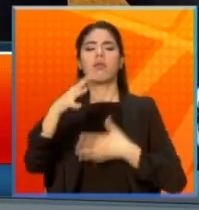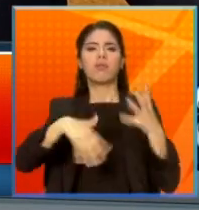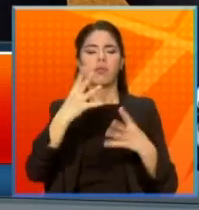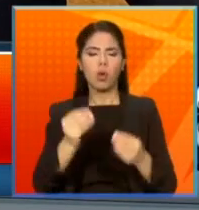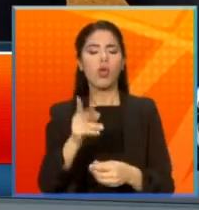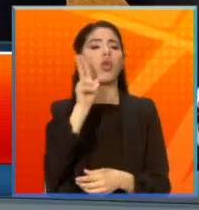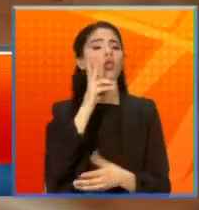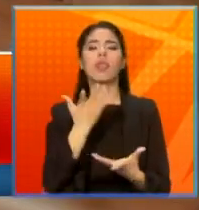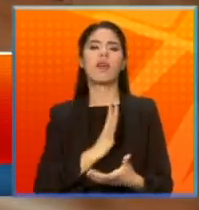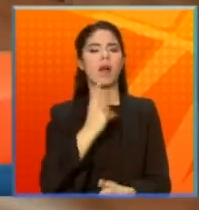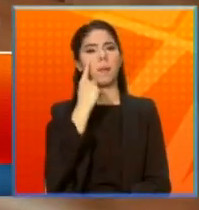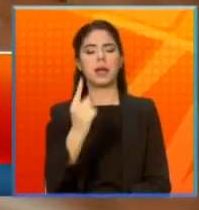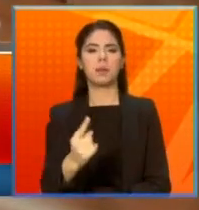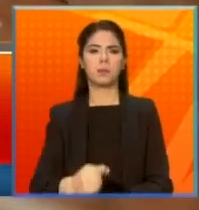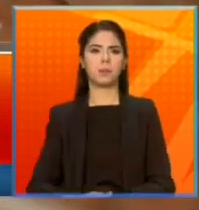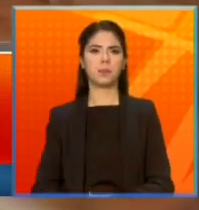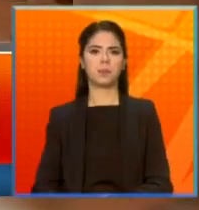sonuçlandı.